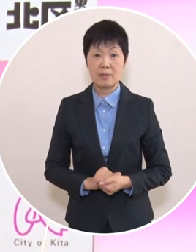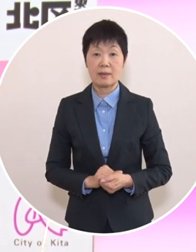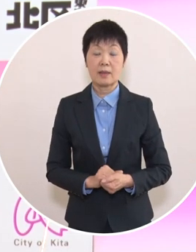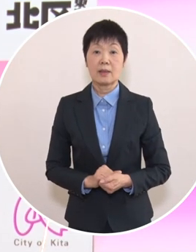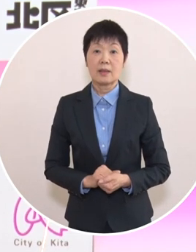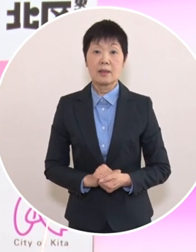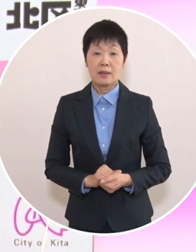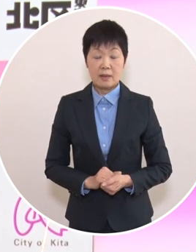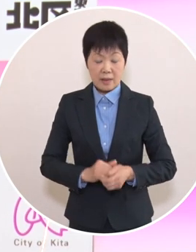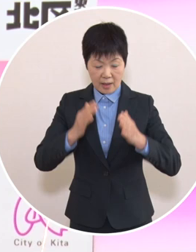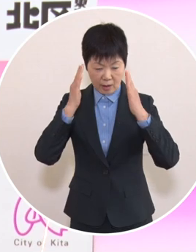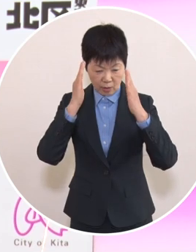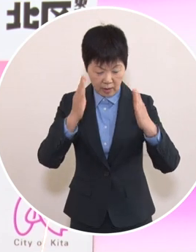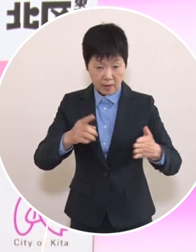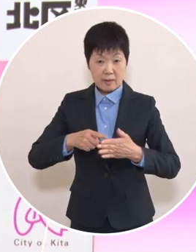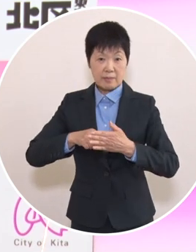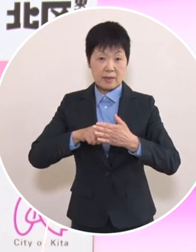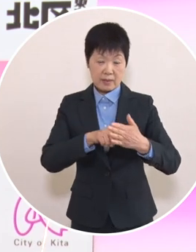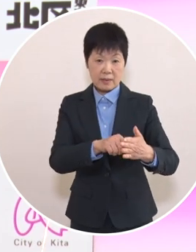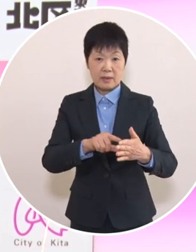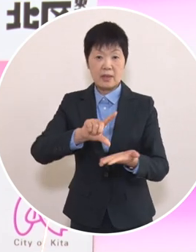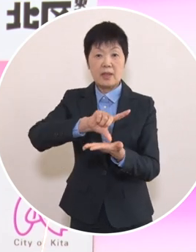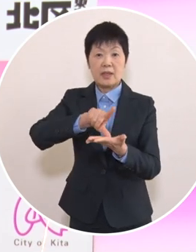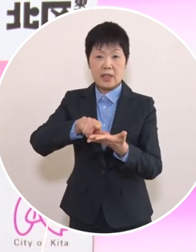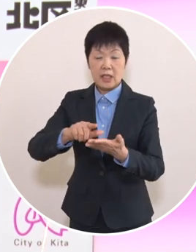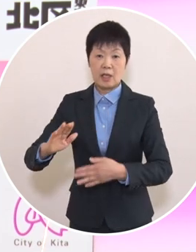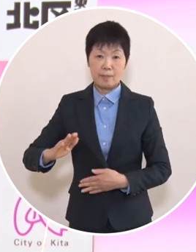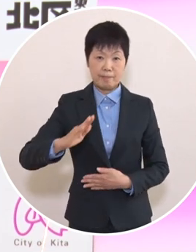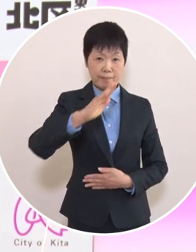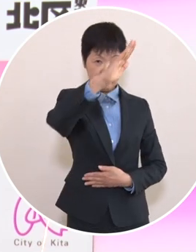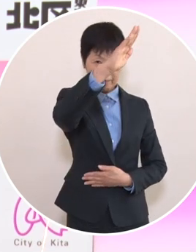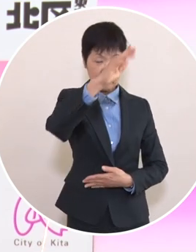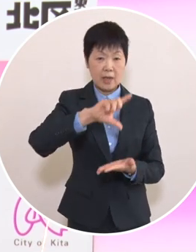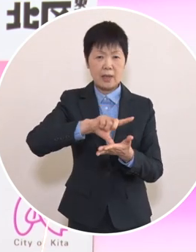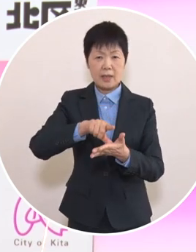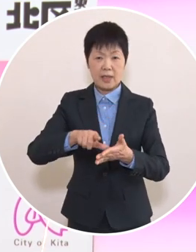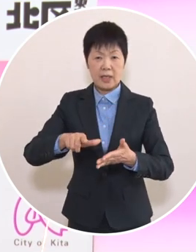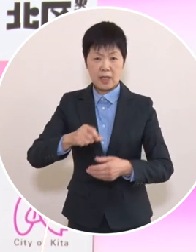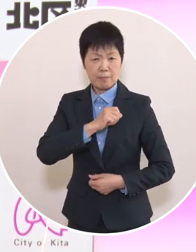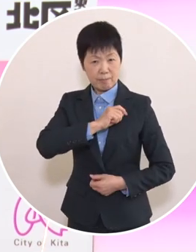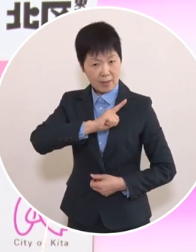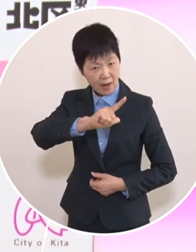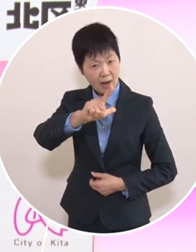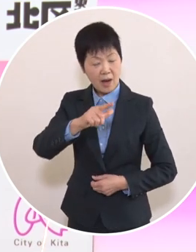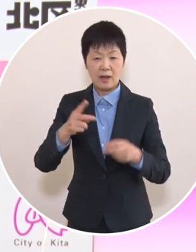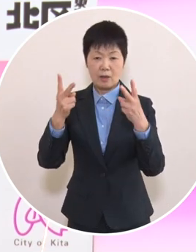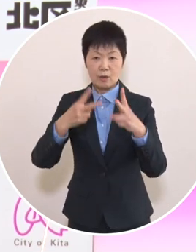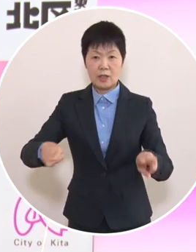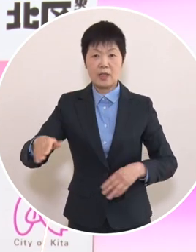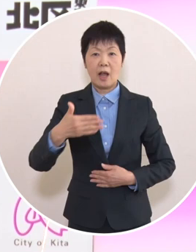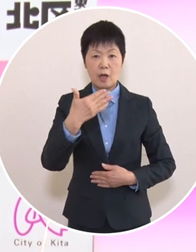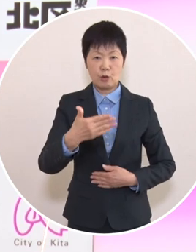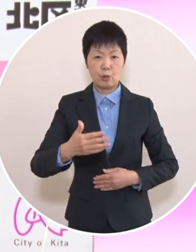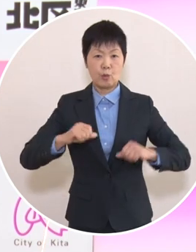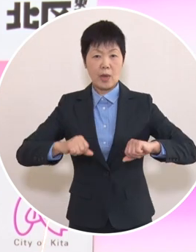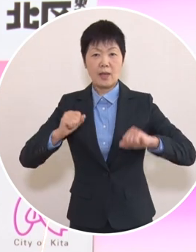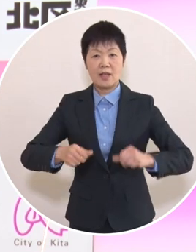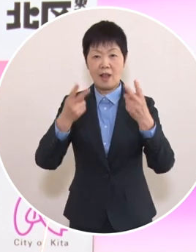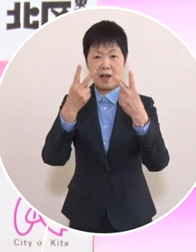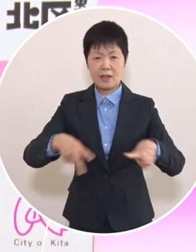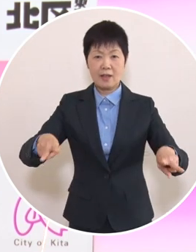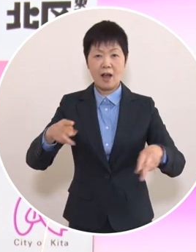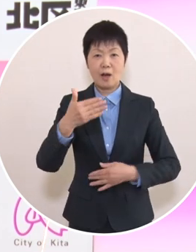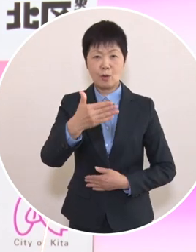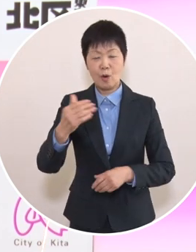そして全力で地域産業の活性化に取り組み活力のある北区元気な帰宅を